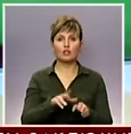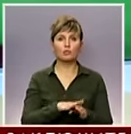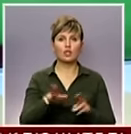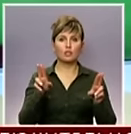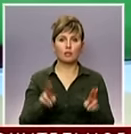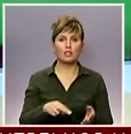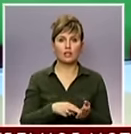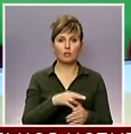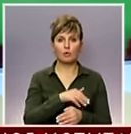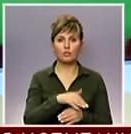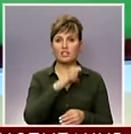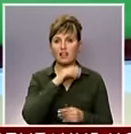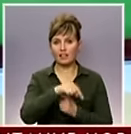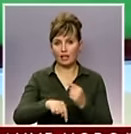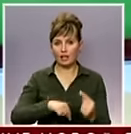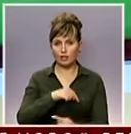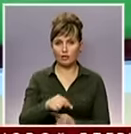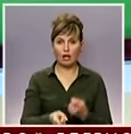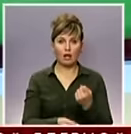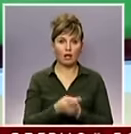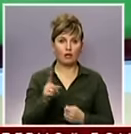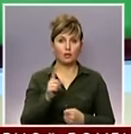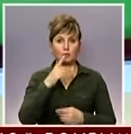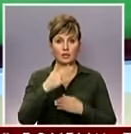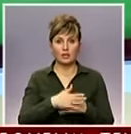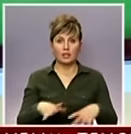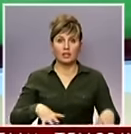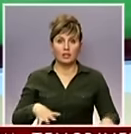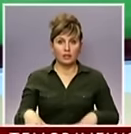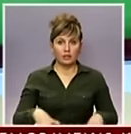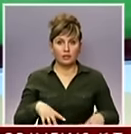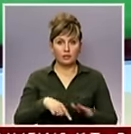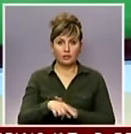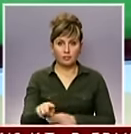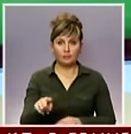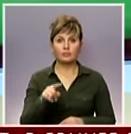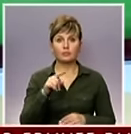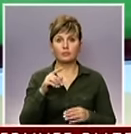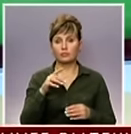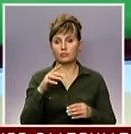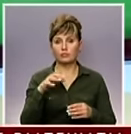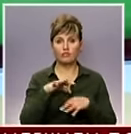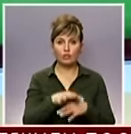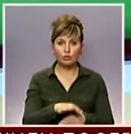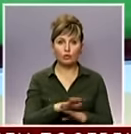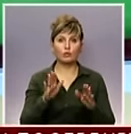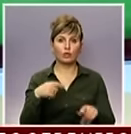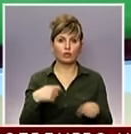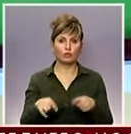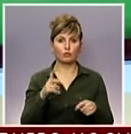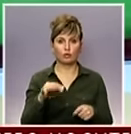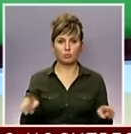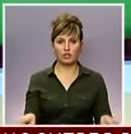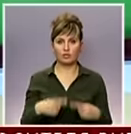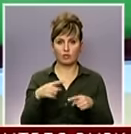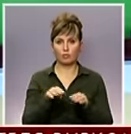как соблюдаются правила стоянки по улице Северное кольцо. Оказалось, что вблизи рынков и комплексов бойко идет не только торговля,